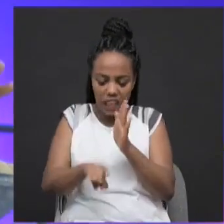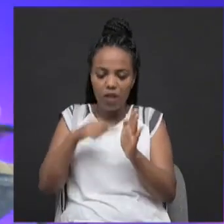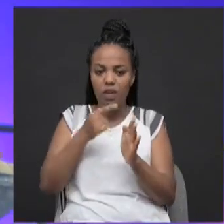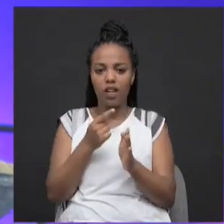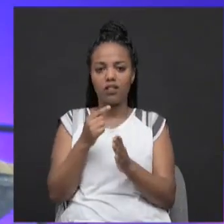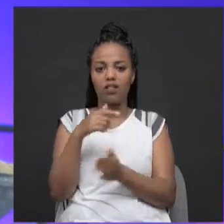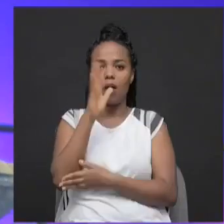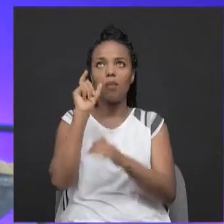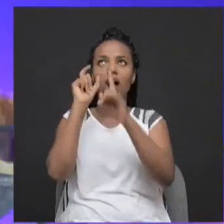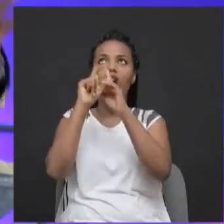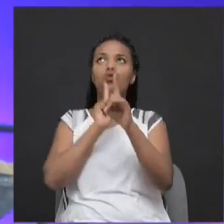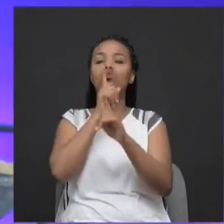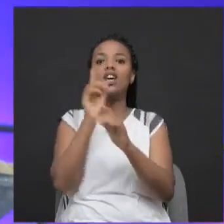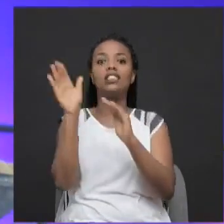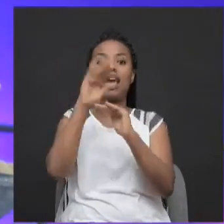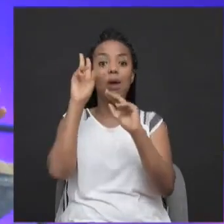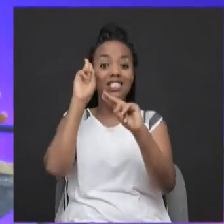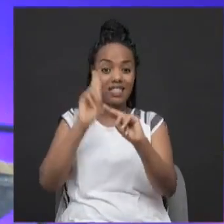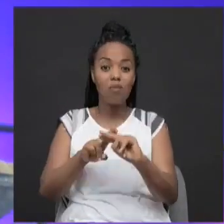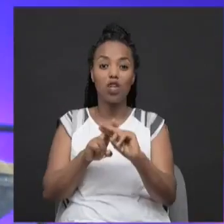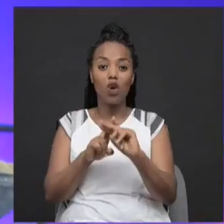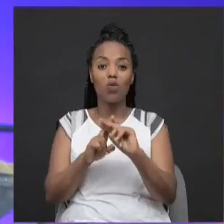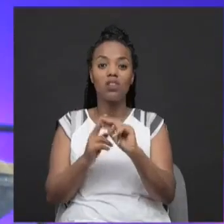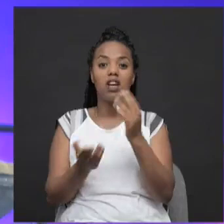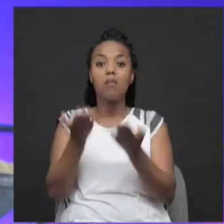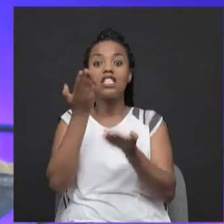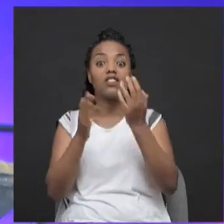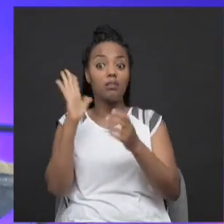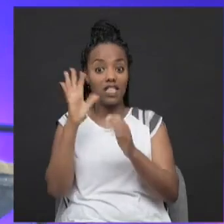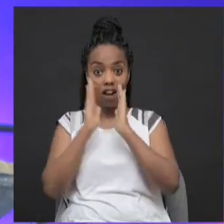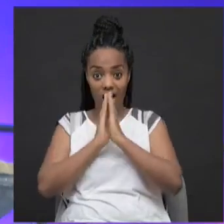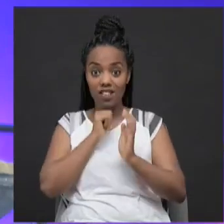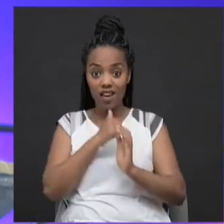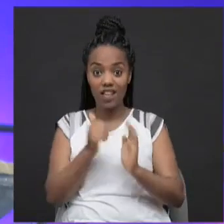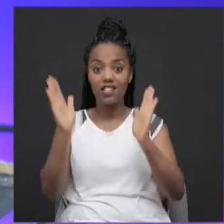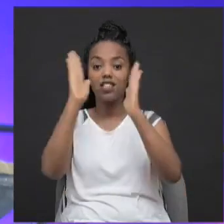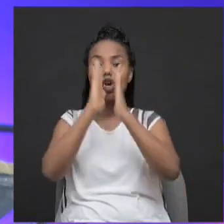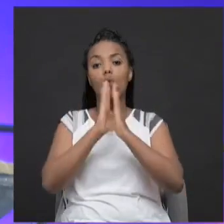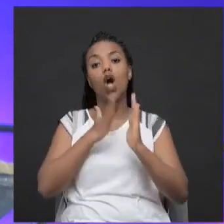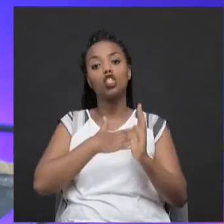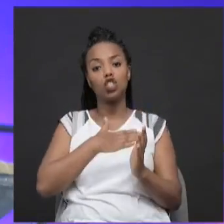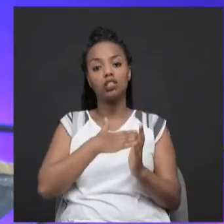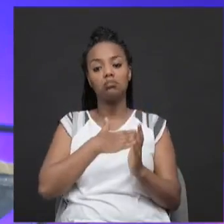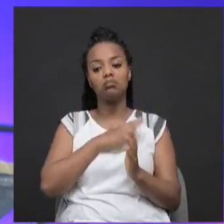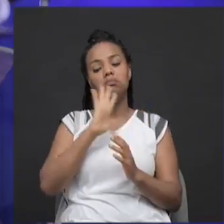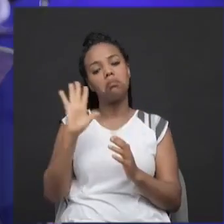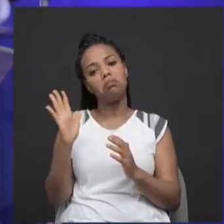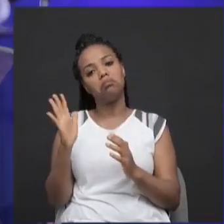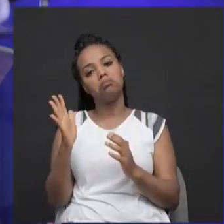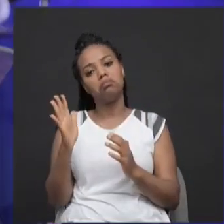ላይ ባስቀመጠልን መስፈርት መሰረት ካልጸለይን ጸሎታችን ምናልባት